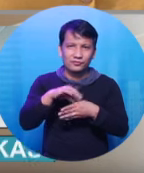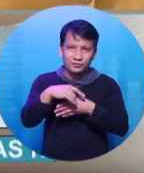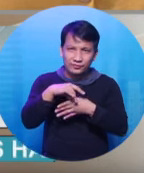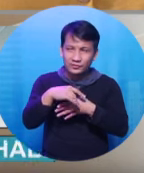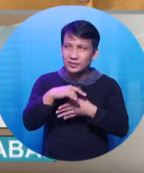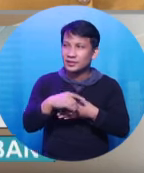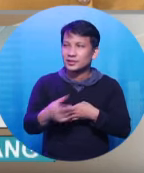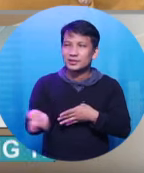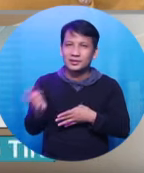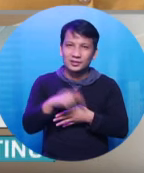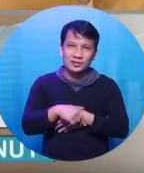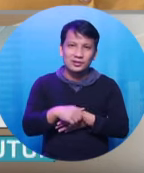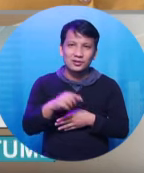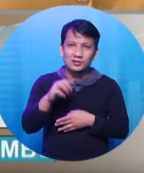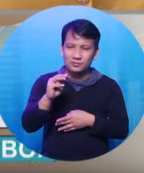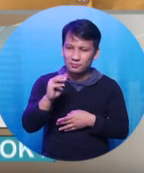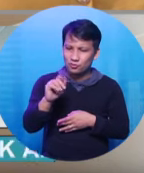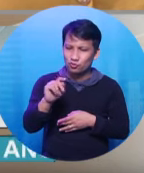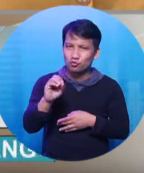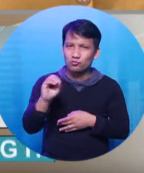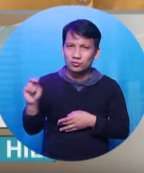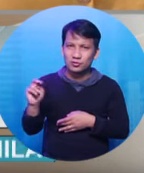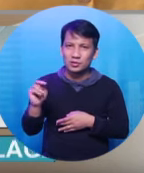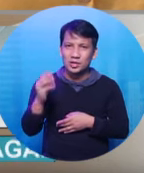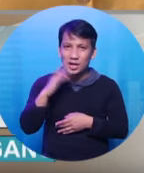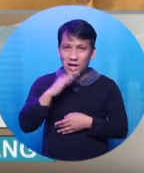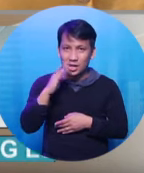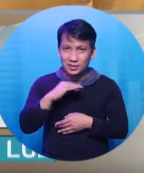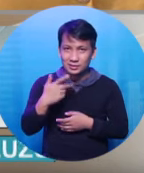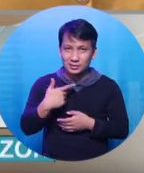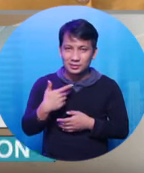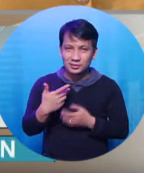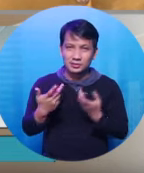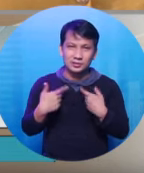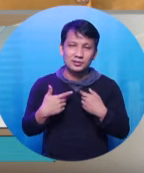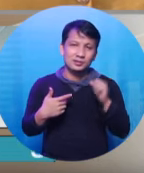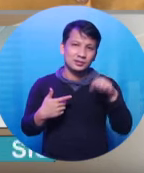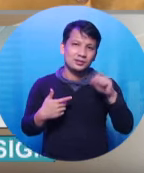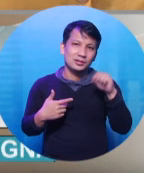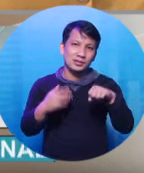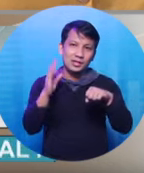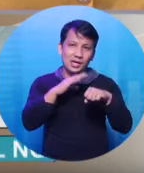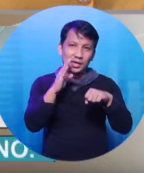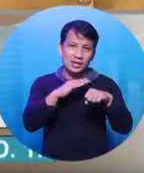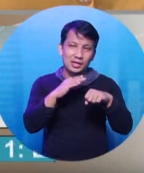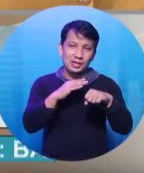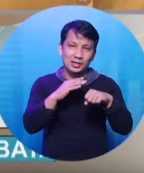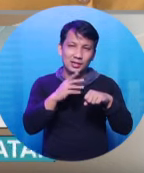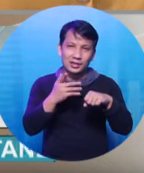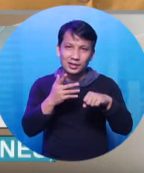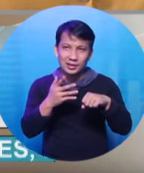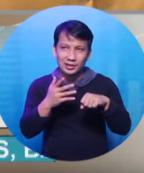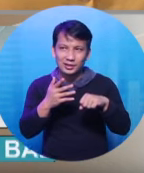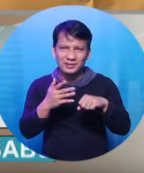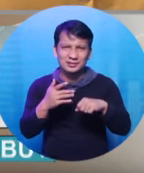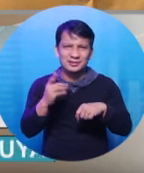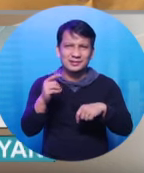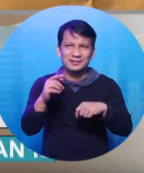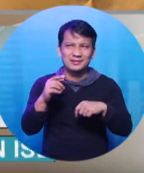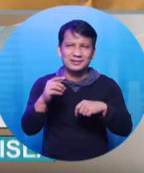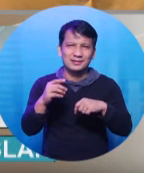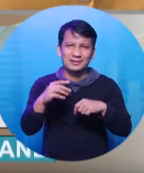beef, mutton. Manghang po yun. Meron din po seafood. Yeah. Manghang. Hindi na po